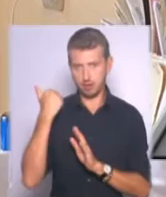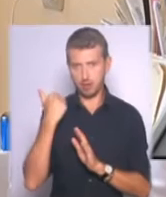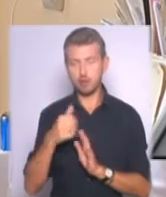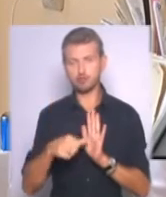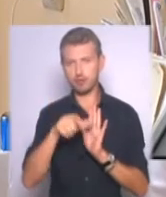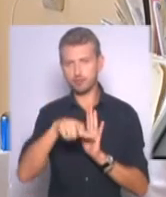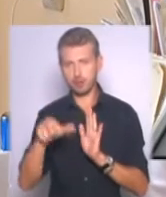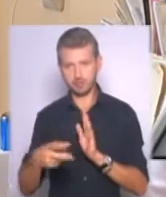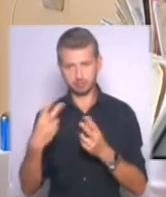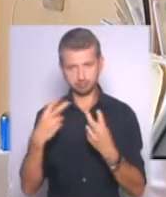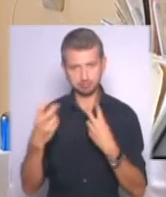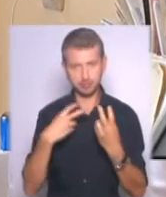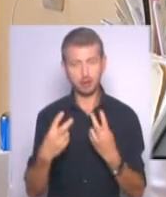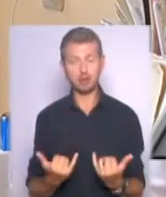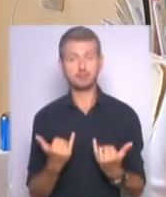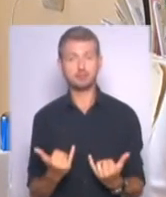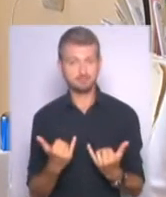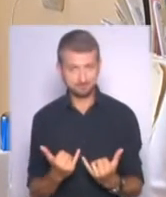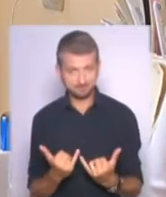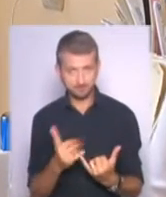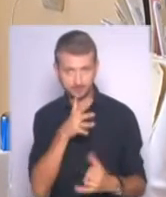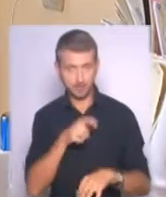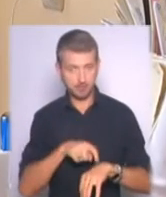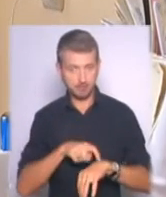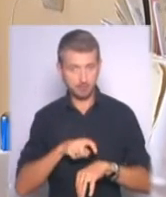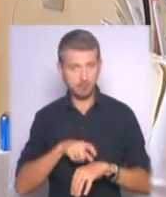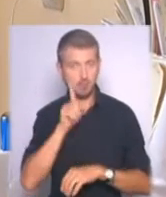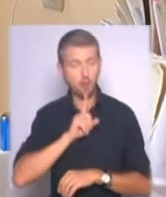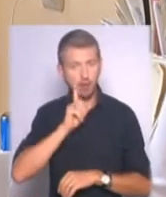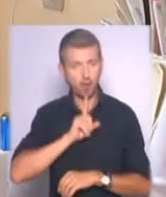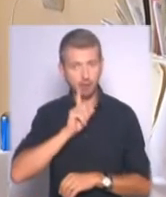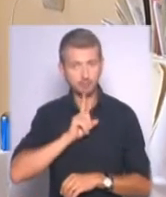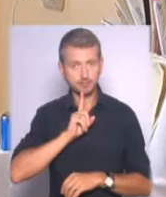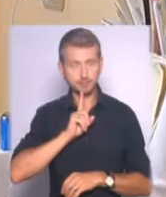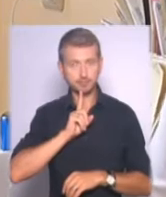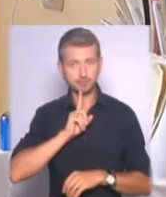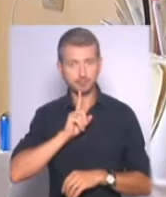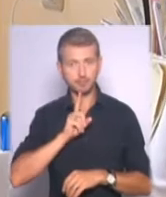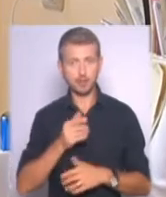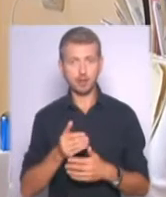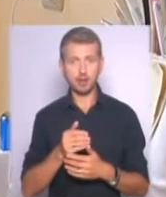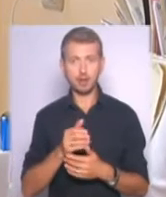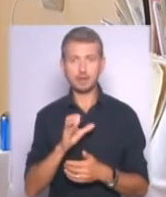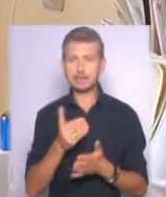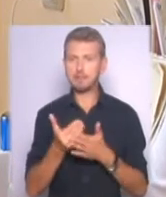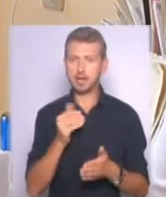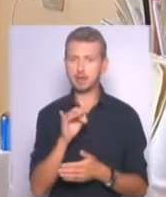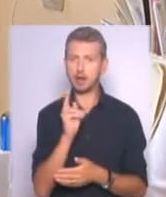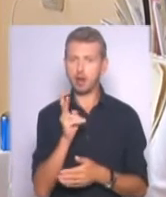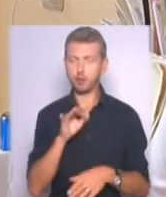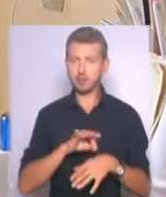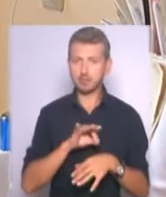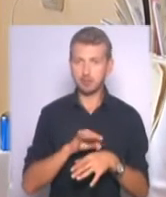На етапі даного обслідування поки з предраковими заболіваннями